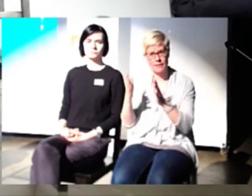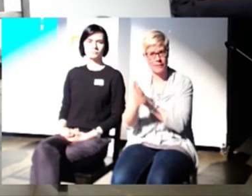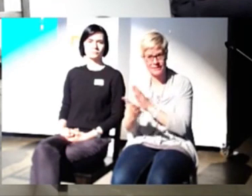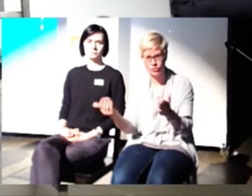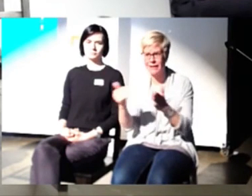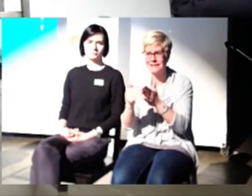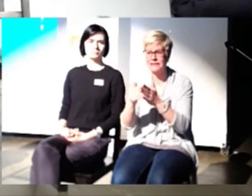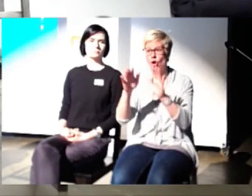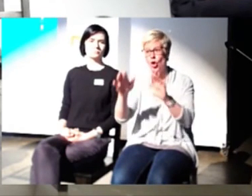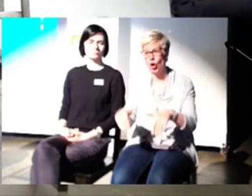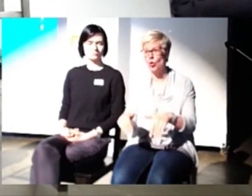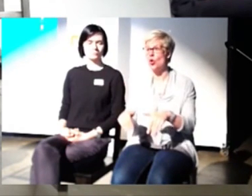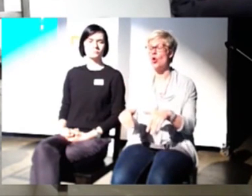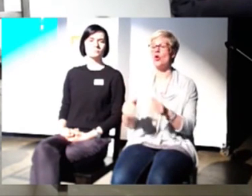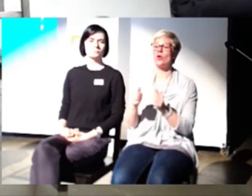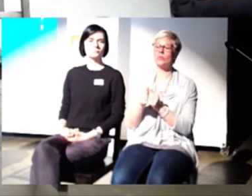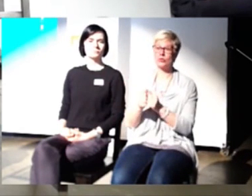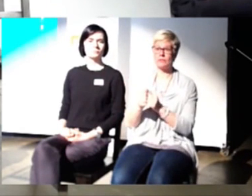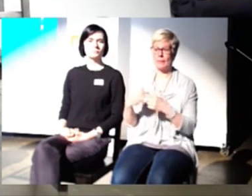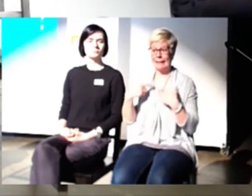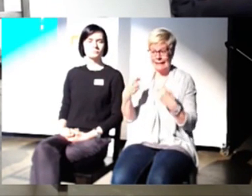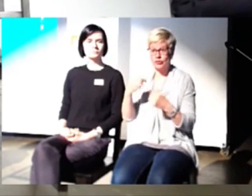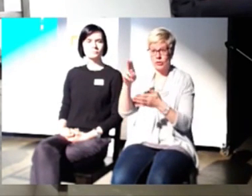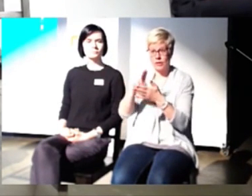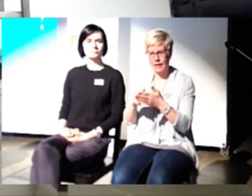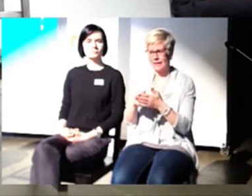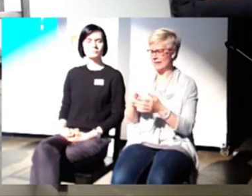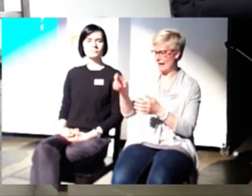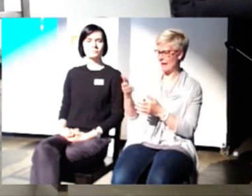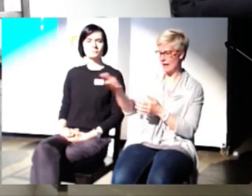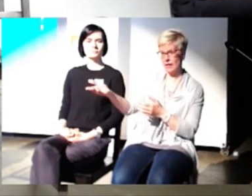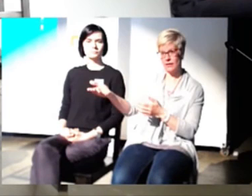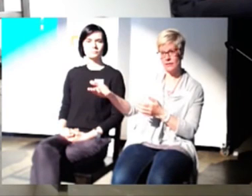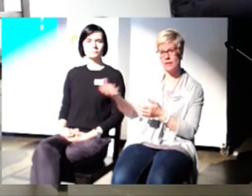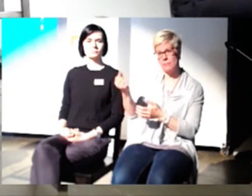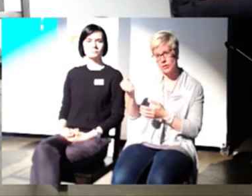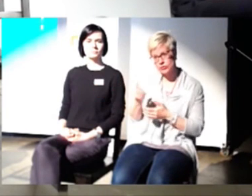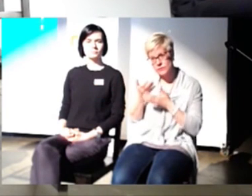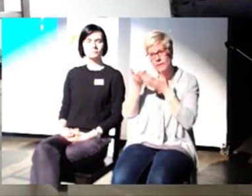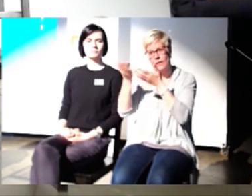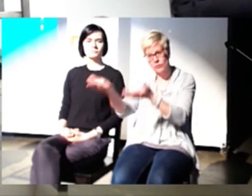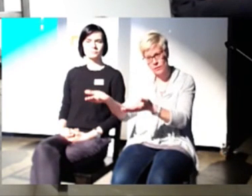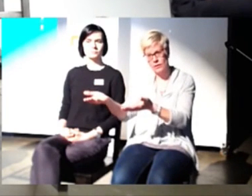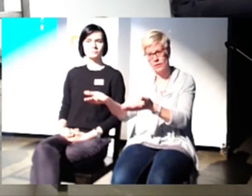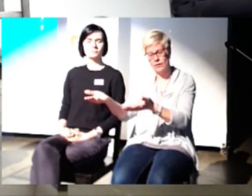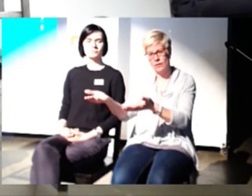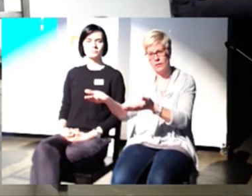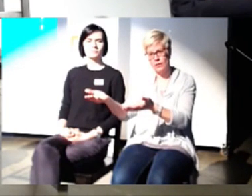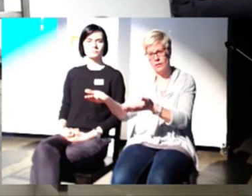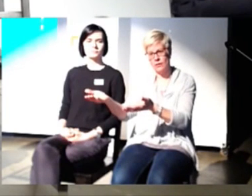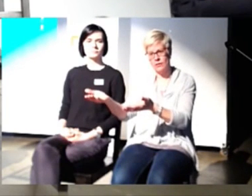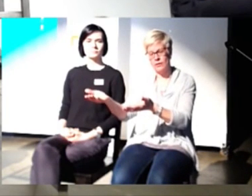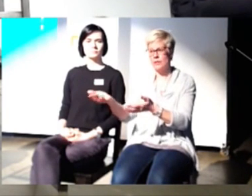mutta olisi muulla tavalla kiinnostava. Niin se tarjottaisi se mahdollisuus niin kuin molemminpuolisesti vapaaehtoisesti, eli ei niin, että